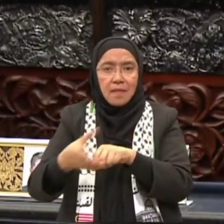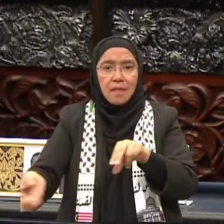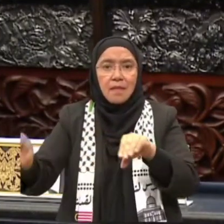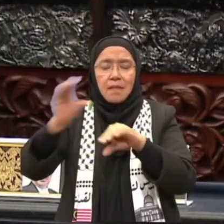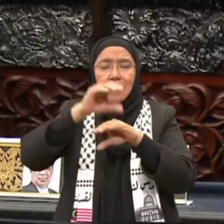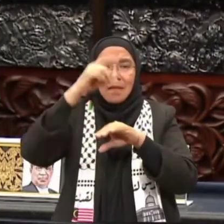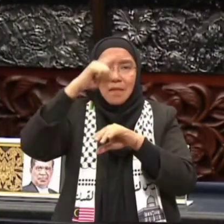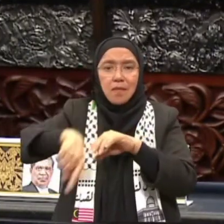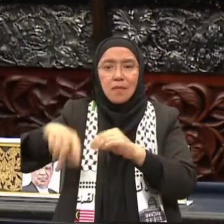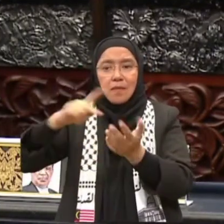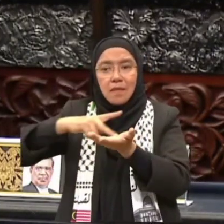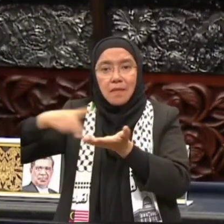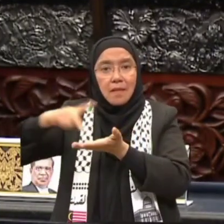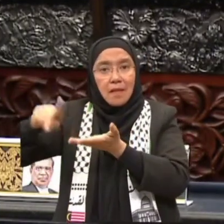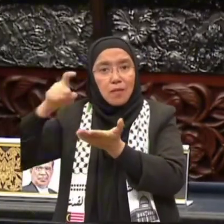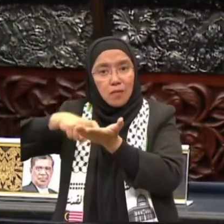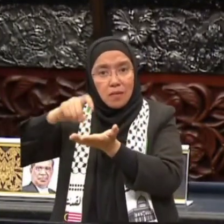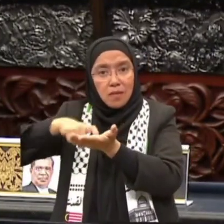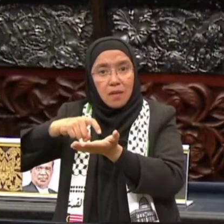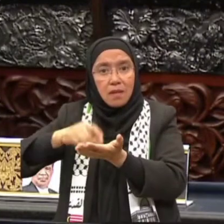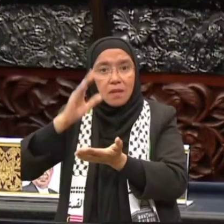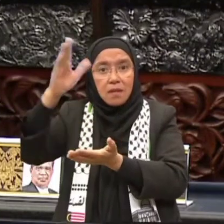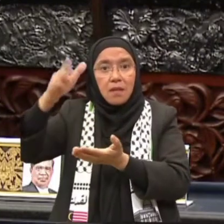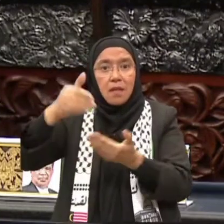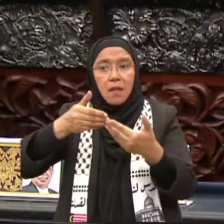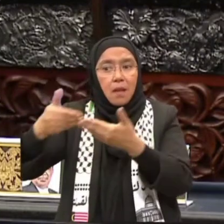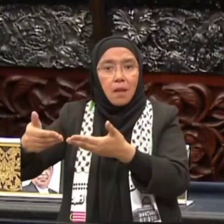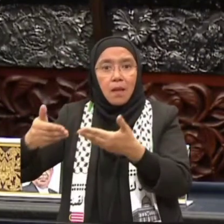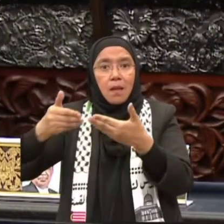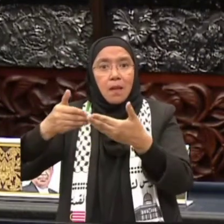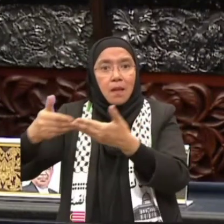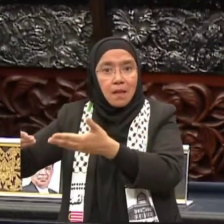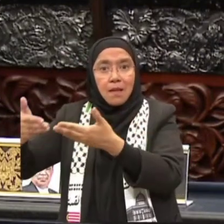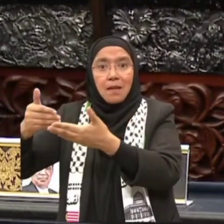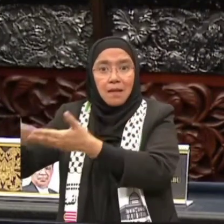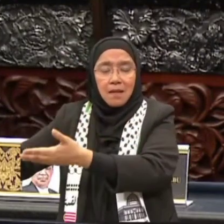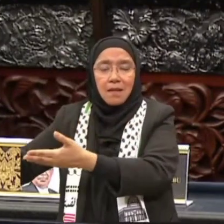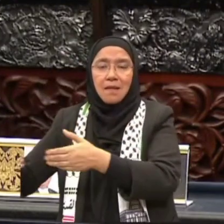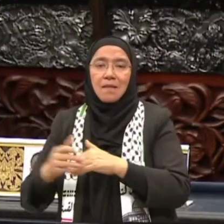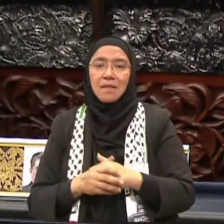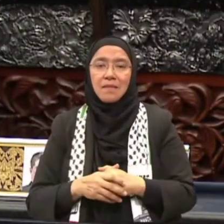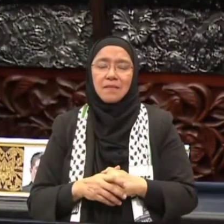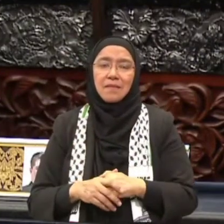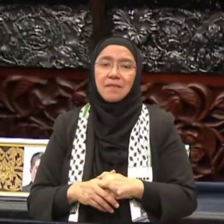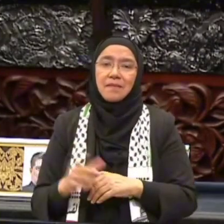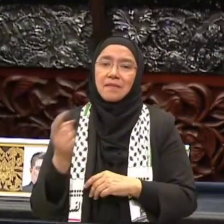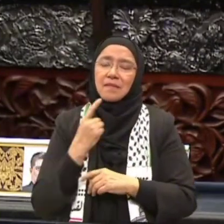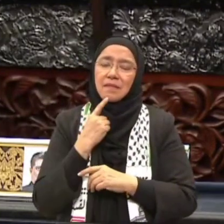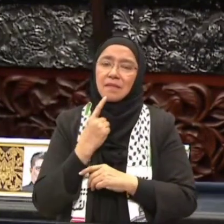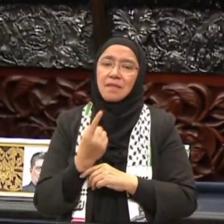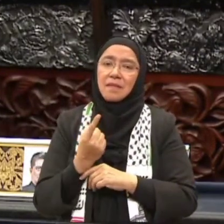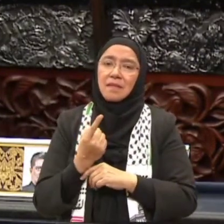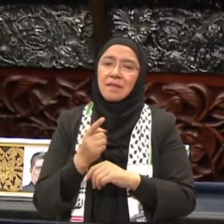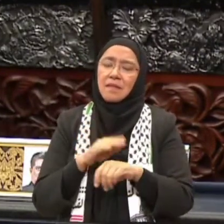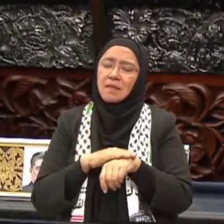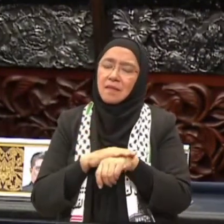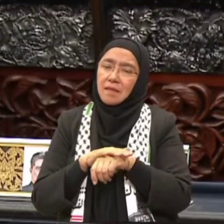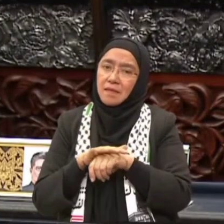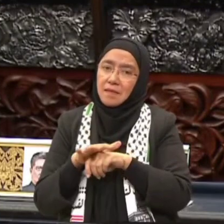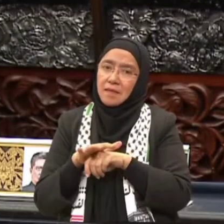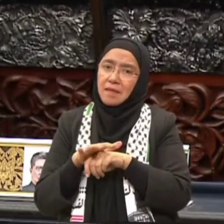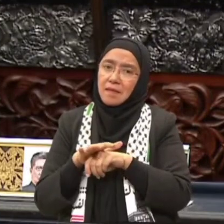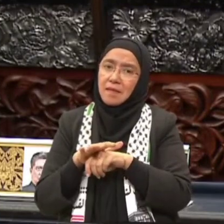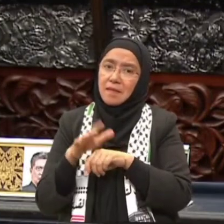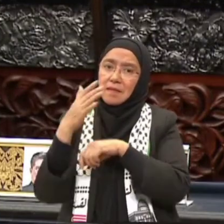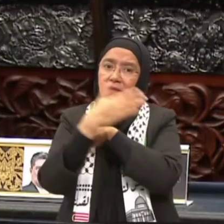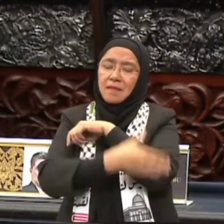panjang dan lebih panjang. Ketiga, pengurusan kewangan negara sudah tentu akan mematuhi ketetapan-ketetapan di dalam